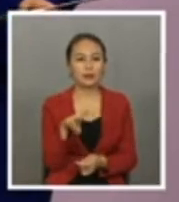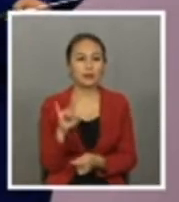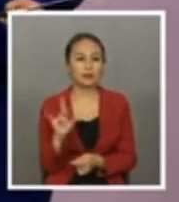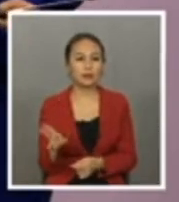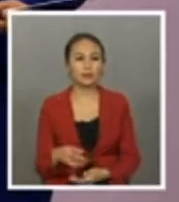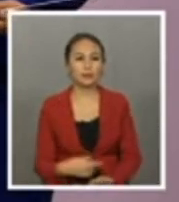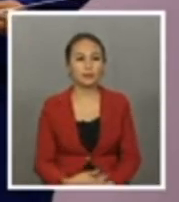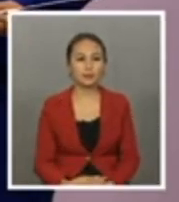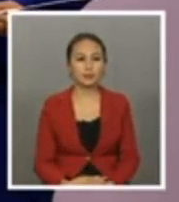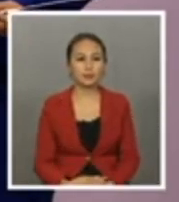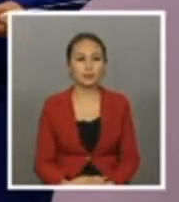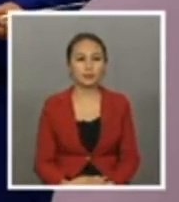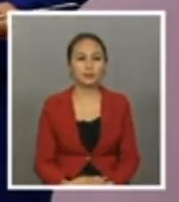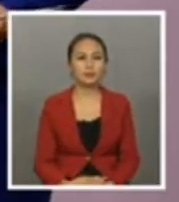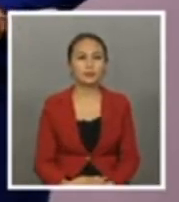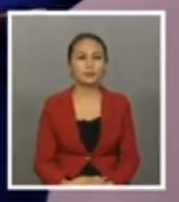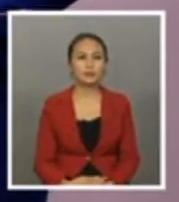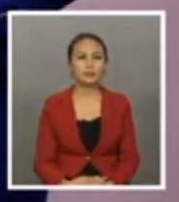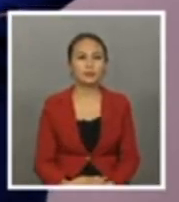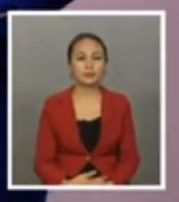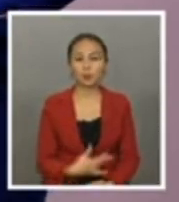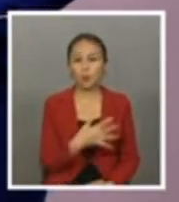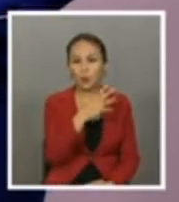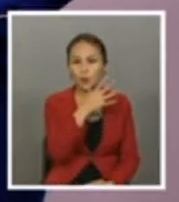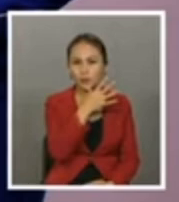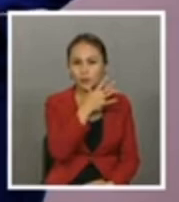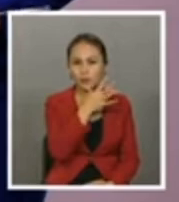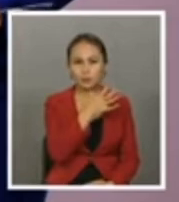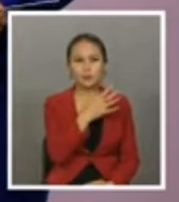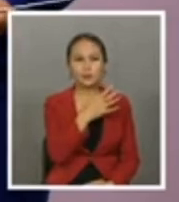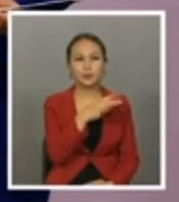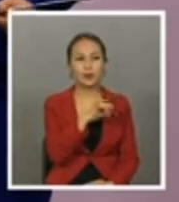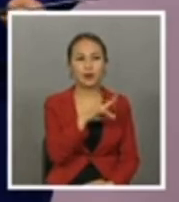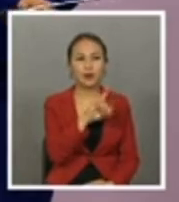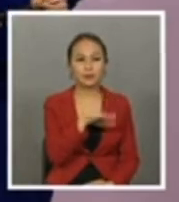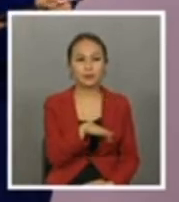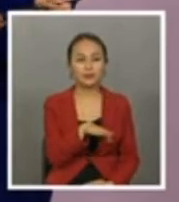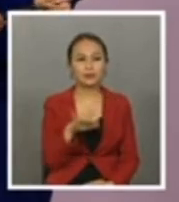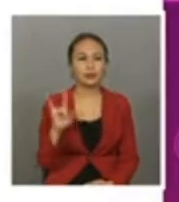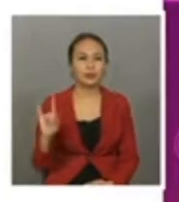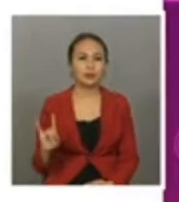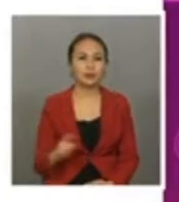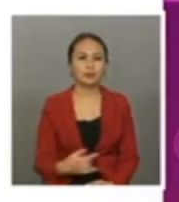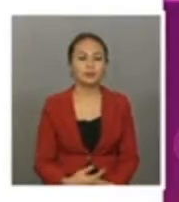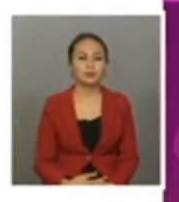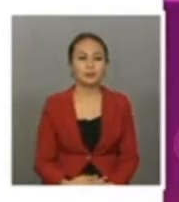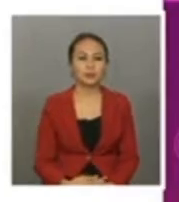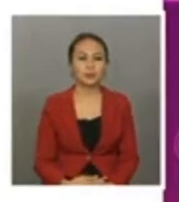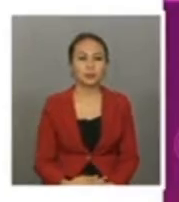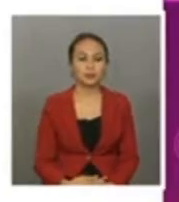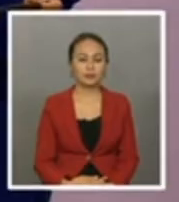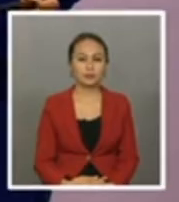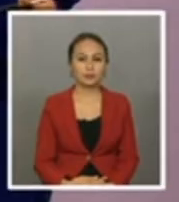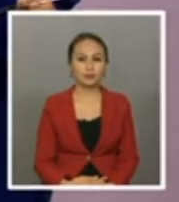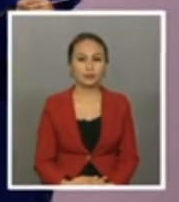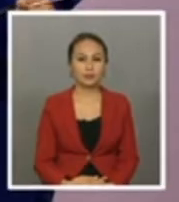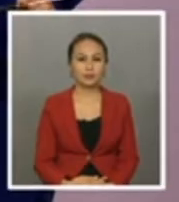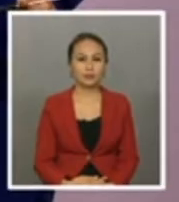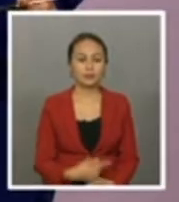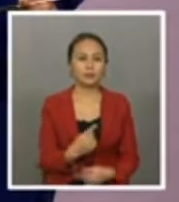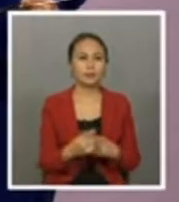лық жұрнақ. Уақыты түбірі уақыт, ы жалғау.